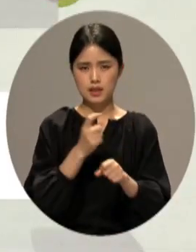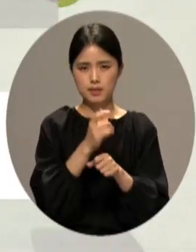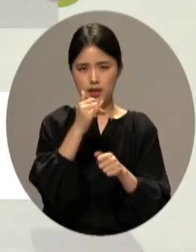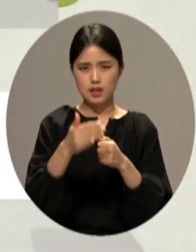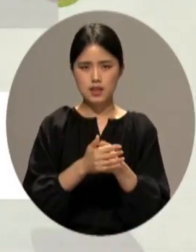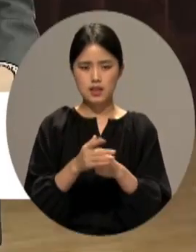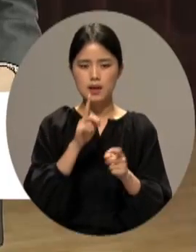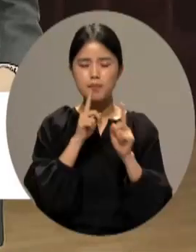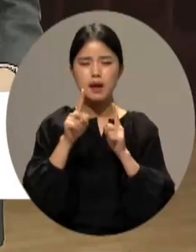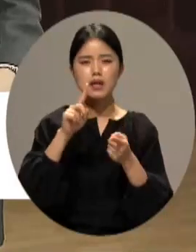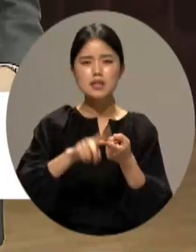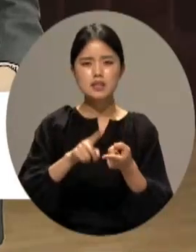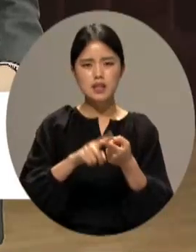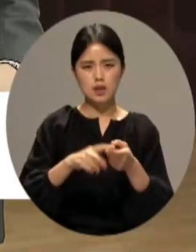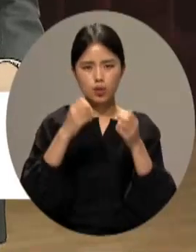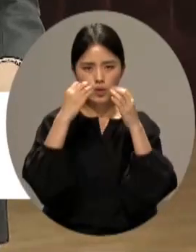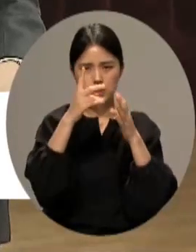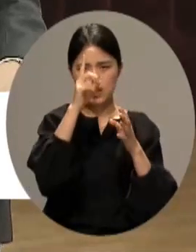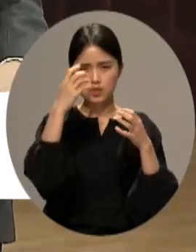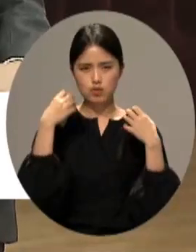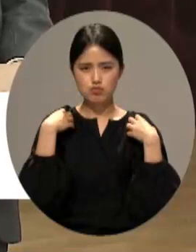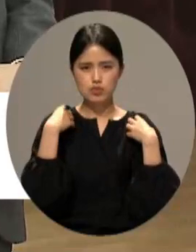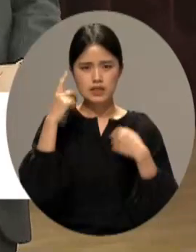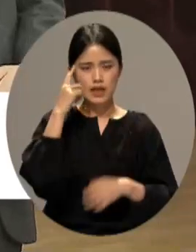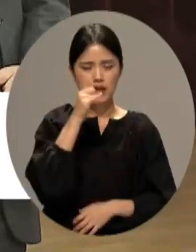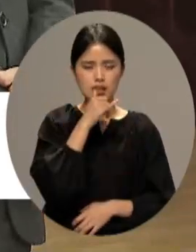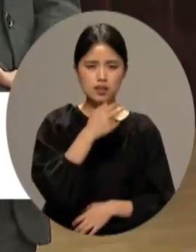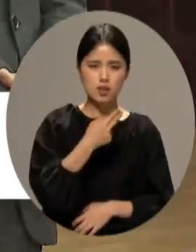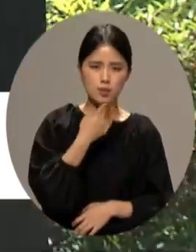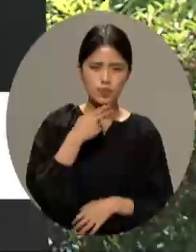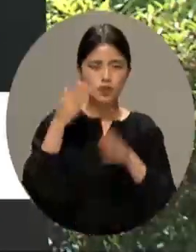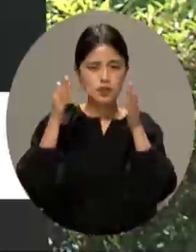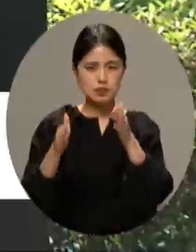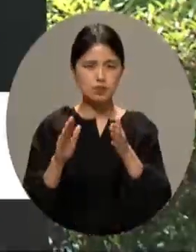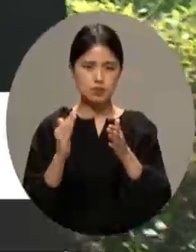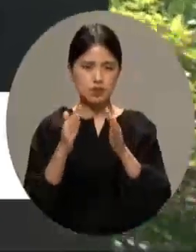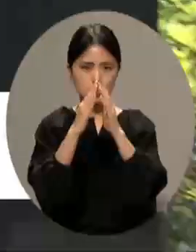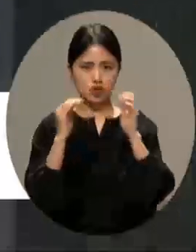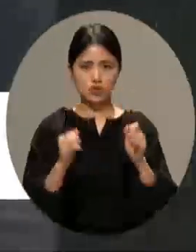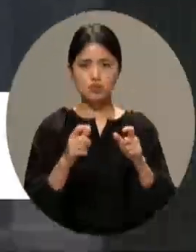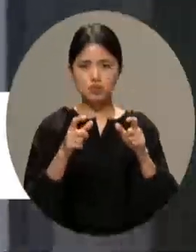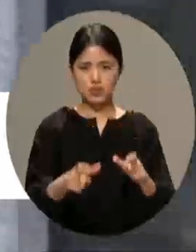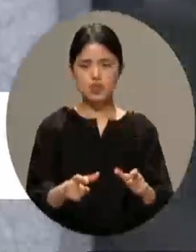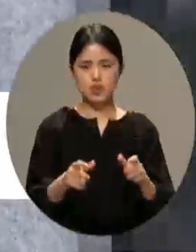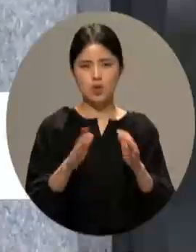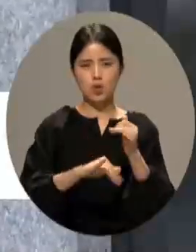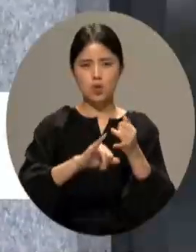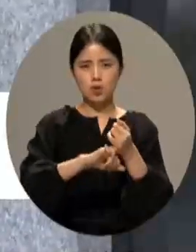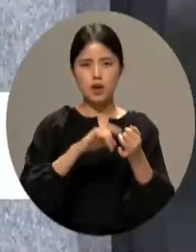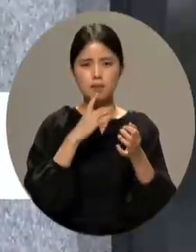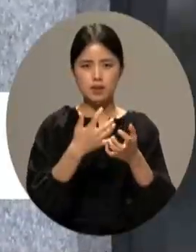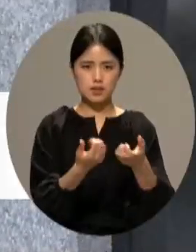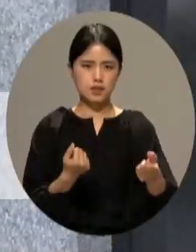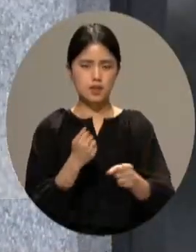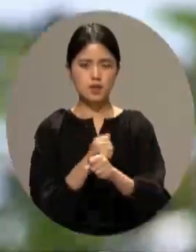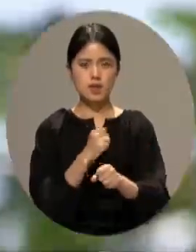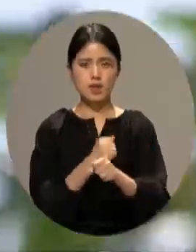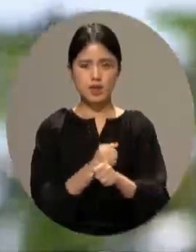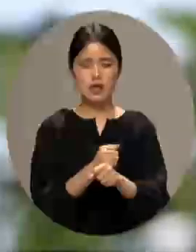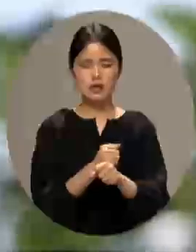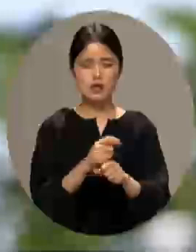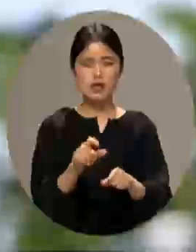말 그대로 새 정부의 의지에 매달려야만 하는 상황. 전라북도는 지역 공약만을 별도로 다룬 특위는